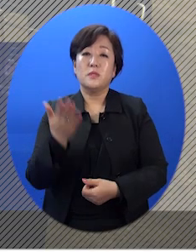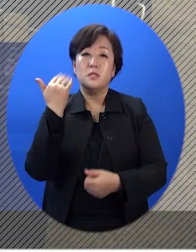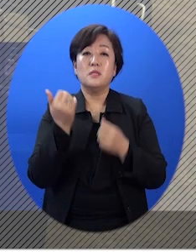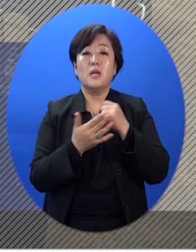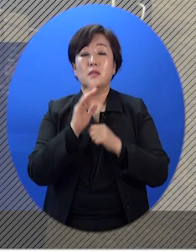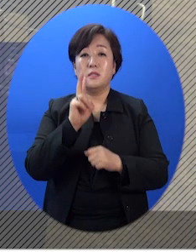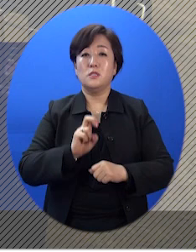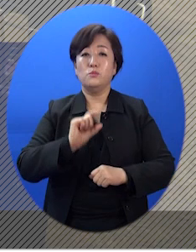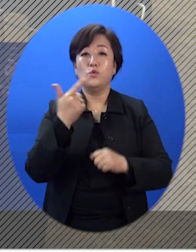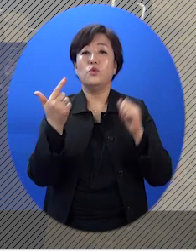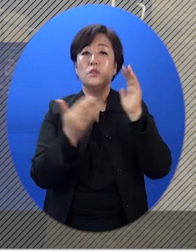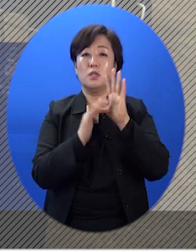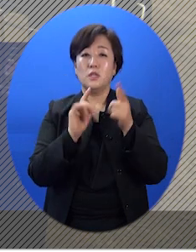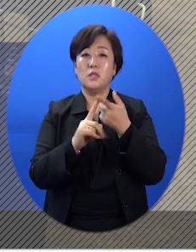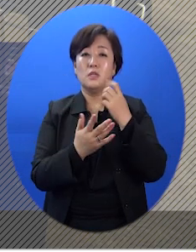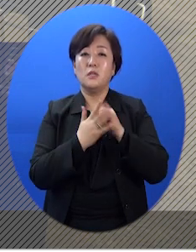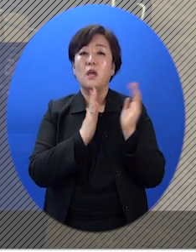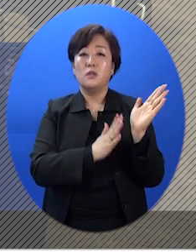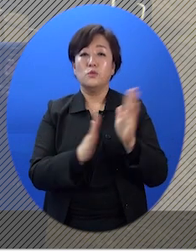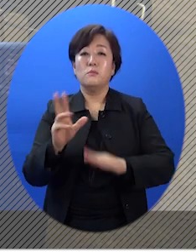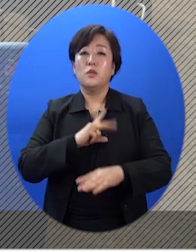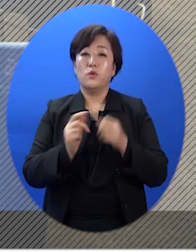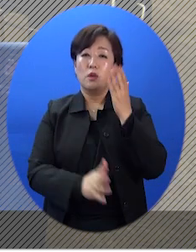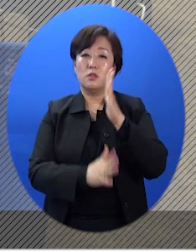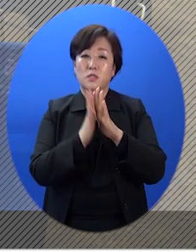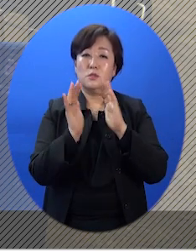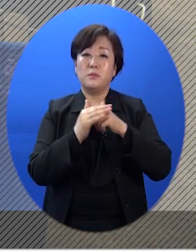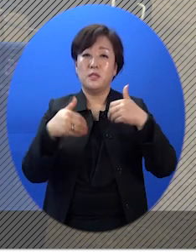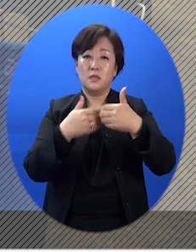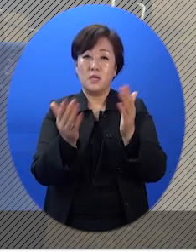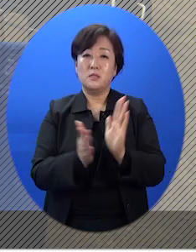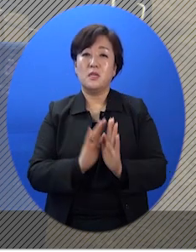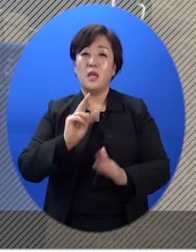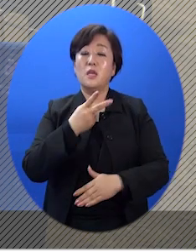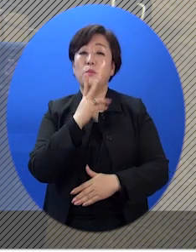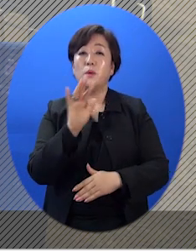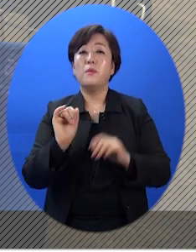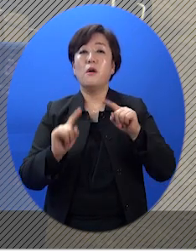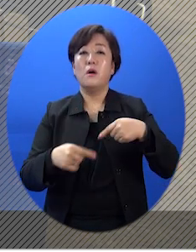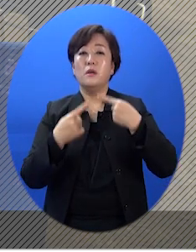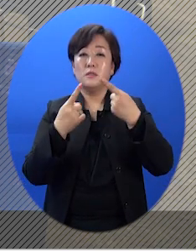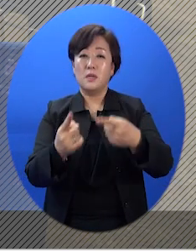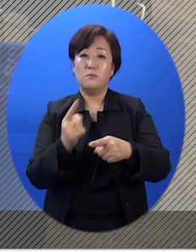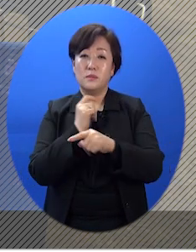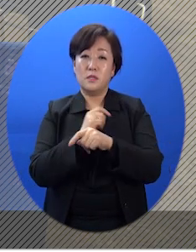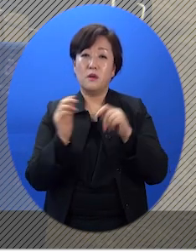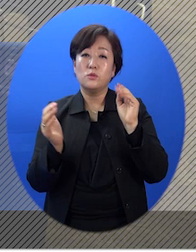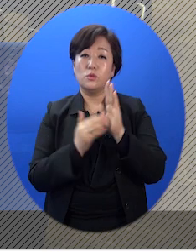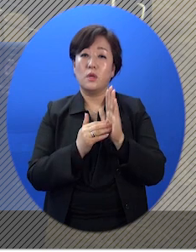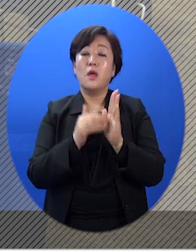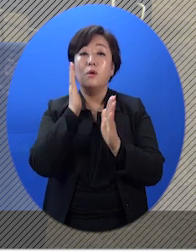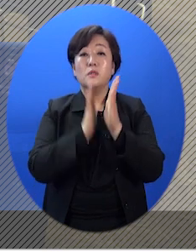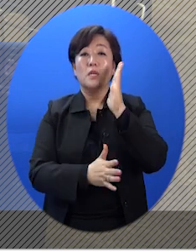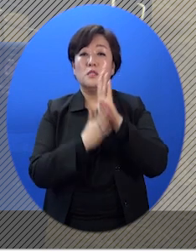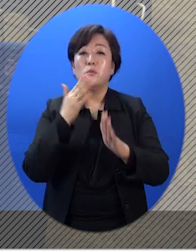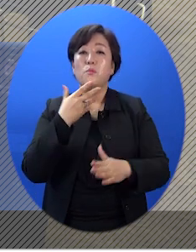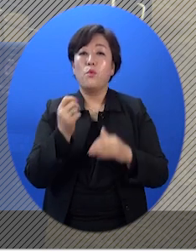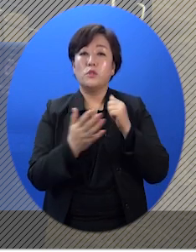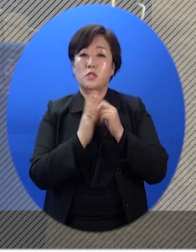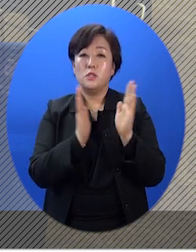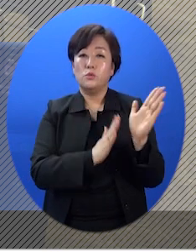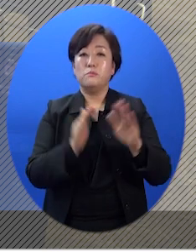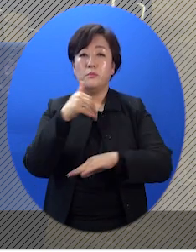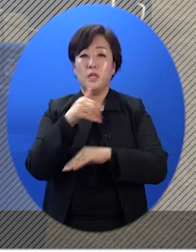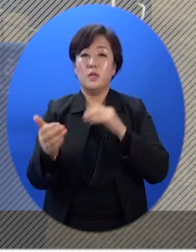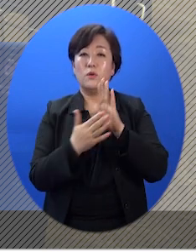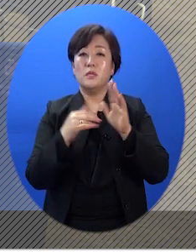지난 26일 시민과 추진위원회 위원, 시민단체 등 200여 명이 참석한 가운데 울산시민복지기준 마련